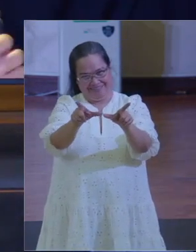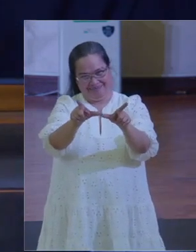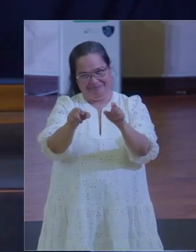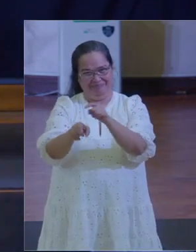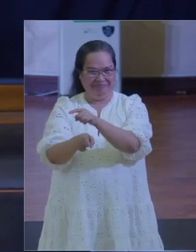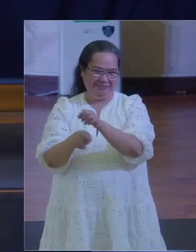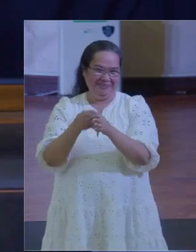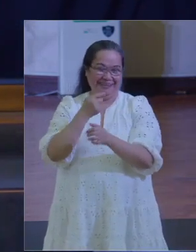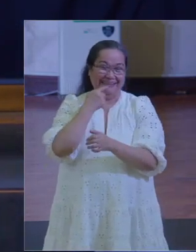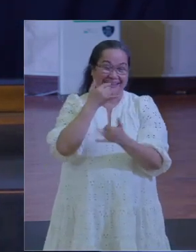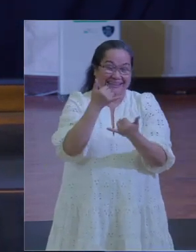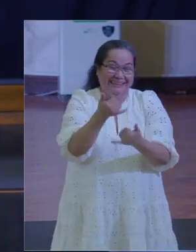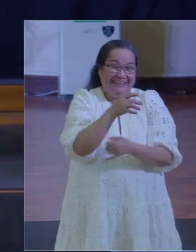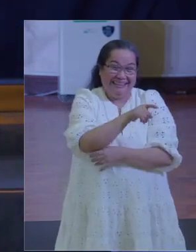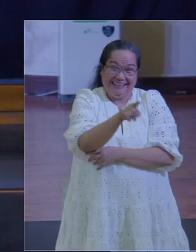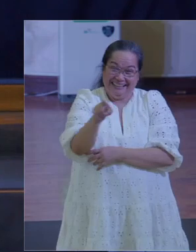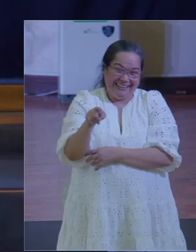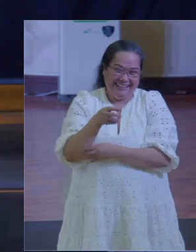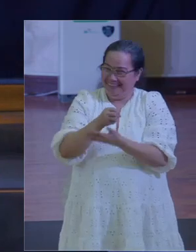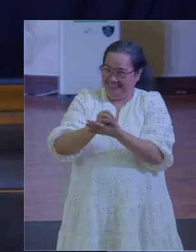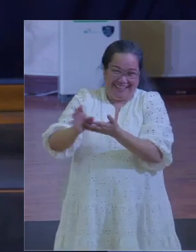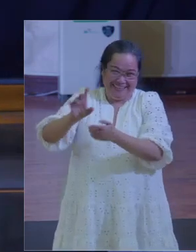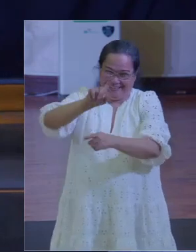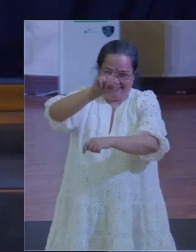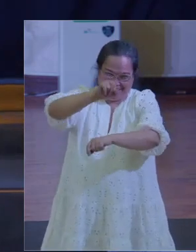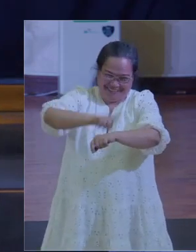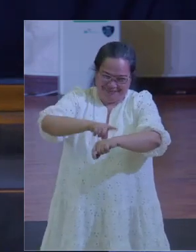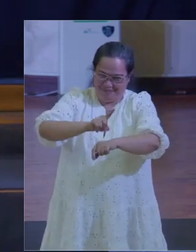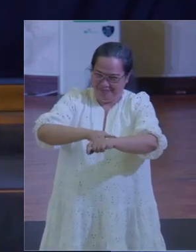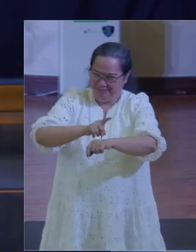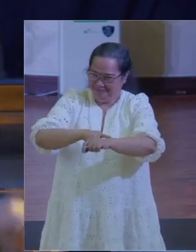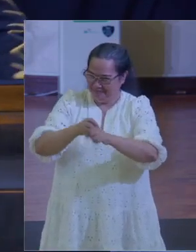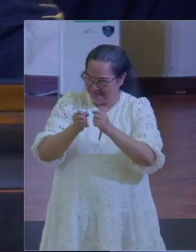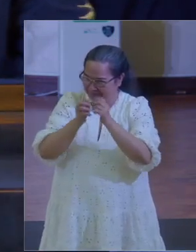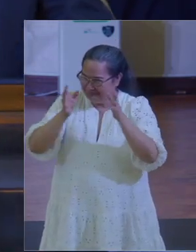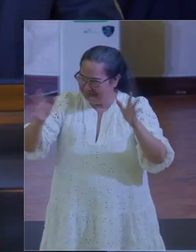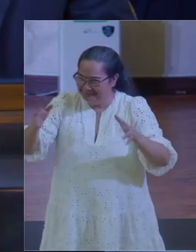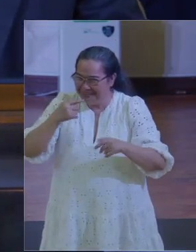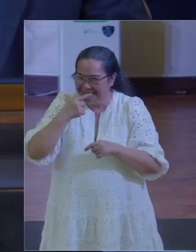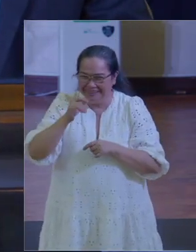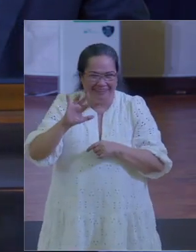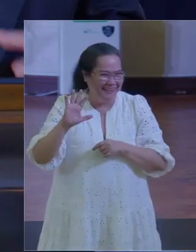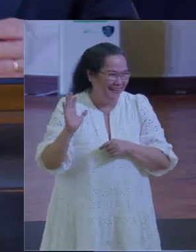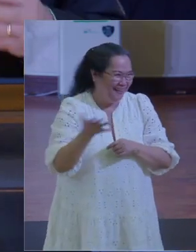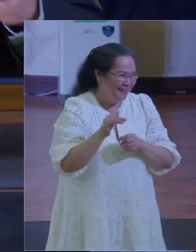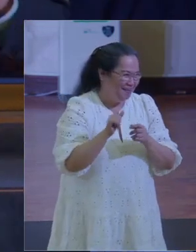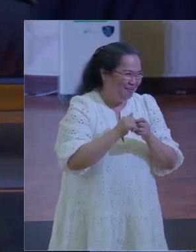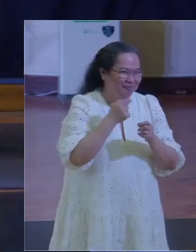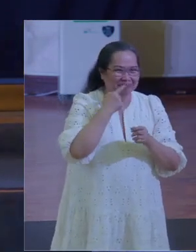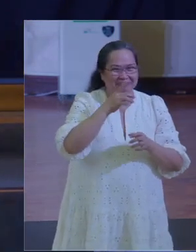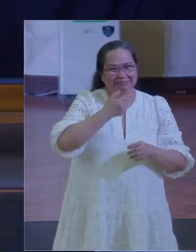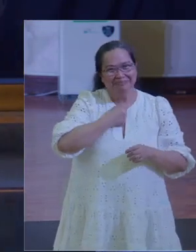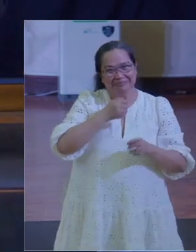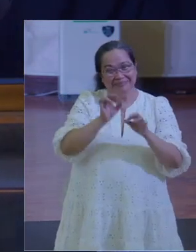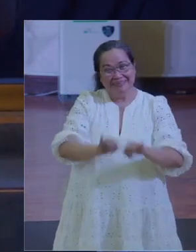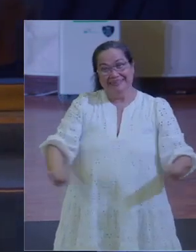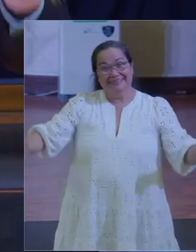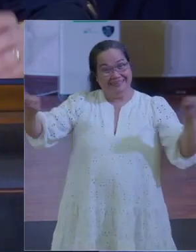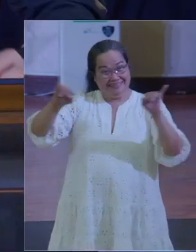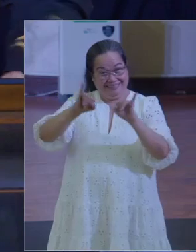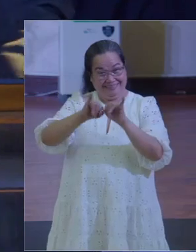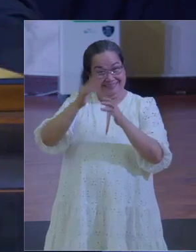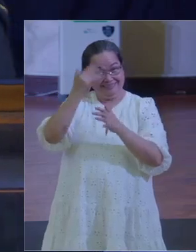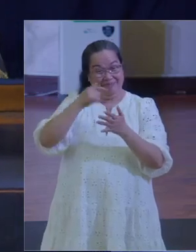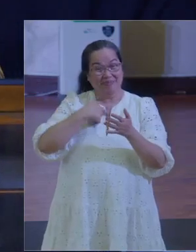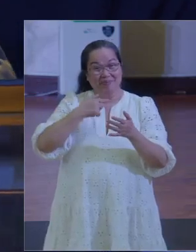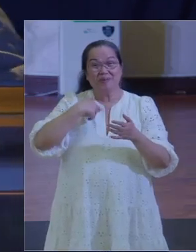Pero ngayon hindi na ho, kasi waste of time. I-video nyo na lang, report nyo na lang po. Pero napakahalaga, meron